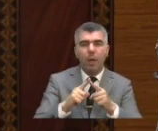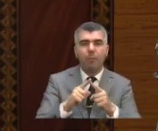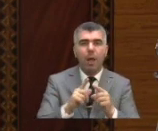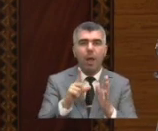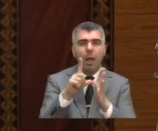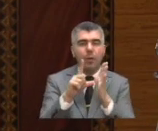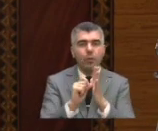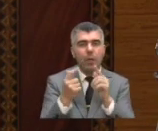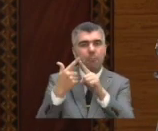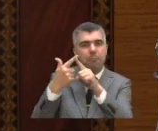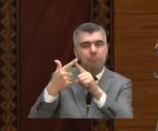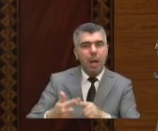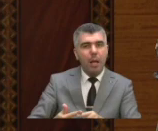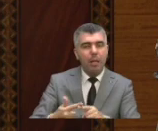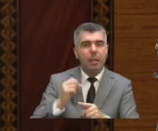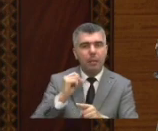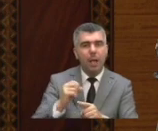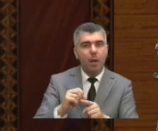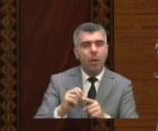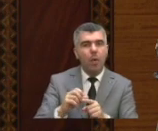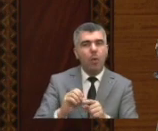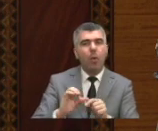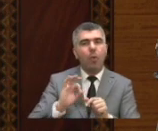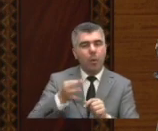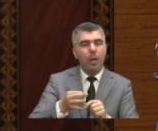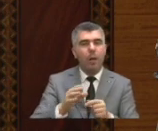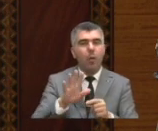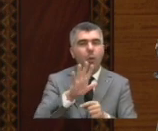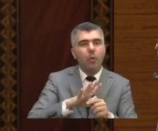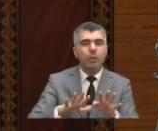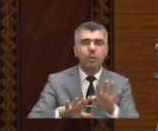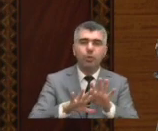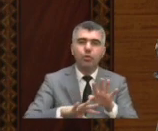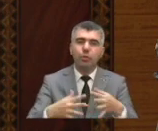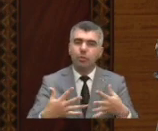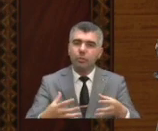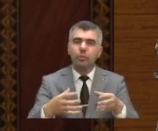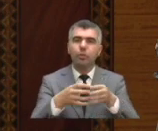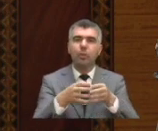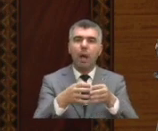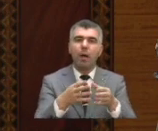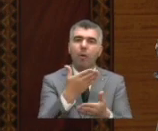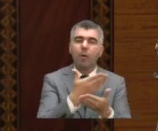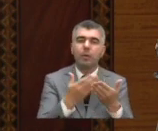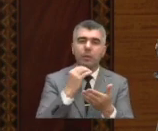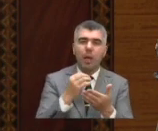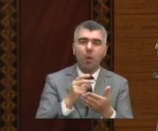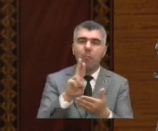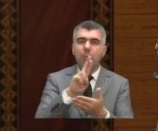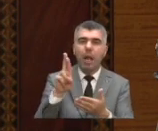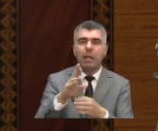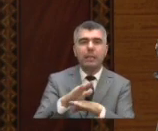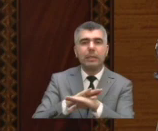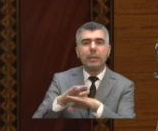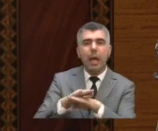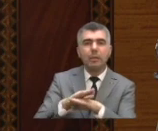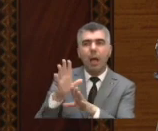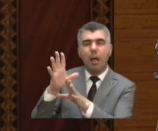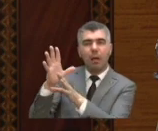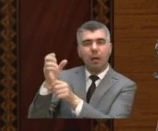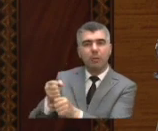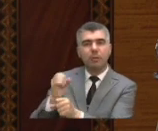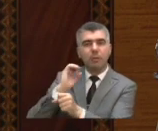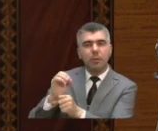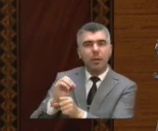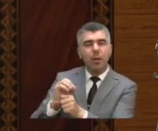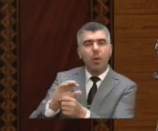يترجم ارادتنا الجماعيه لتجسيد السياسه حكيمه لصاحب الجلاله نصره الله